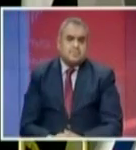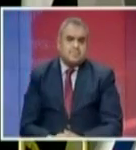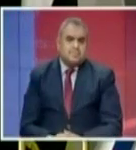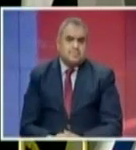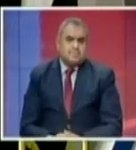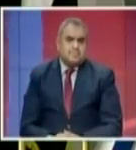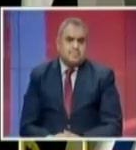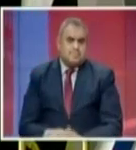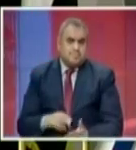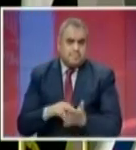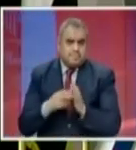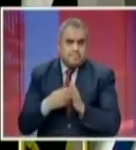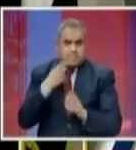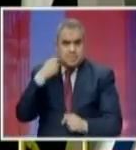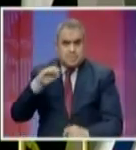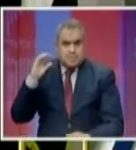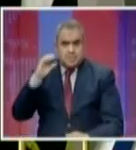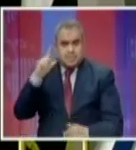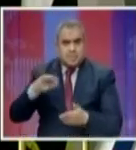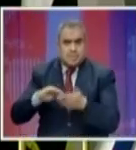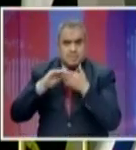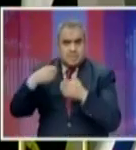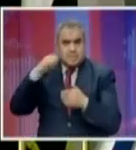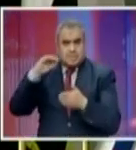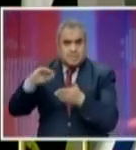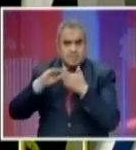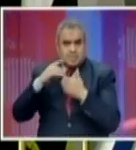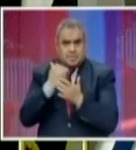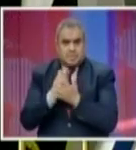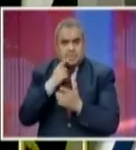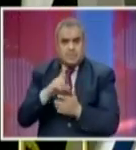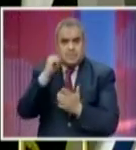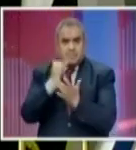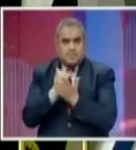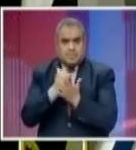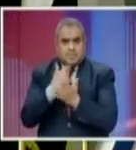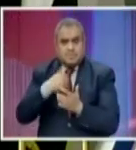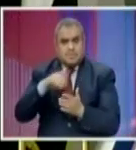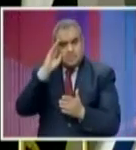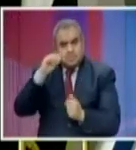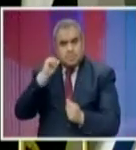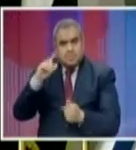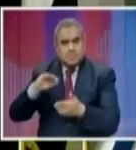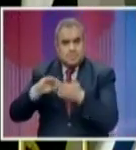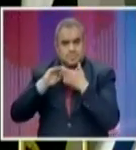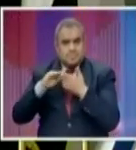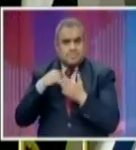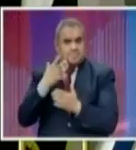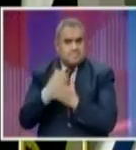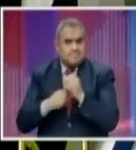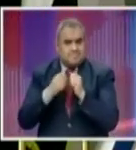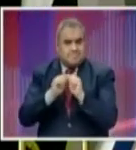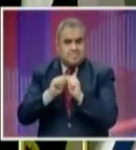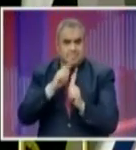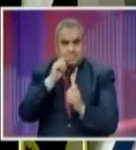خليق احفظك عزيزي عايز اختارك رئيسي انا من برك ربك والشعب في ظهرك بنفس الفريق